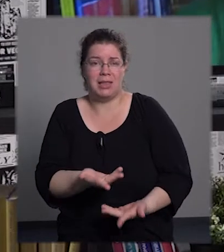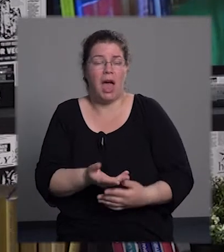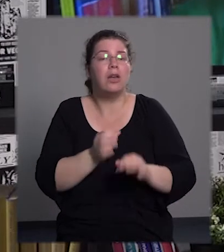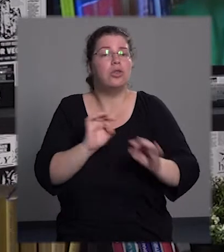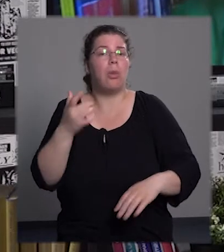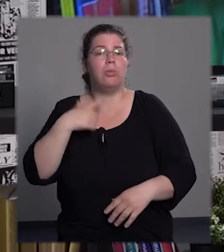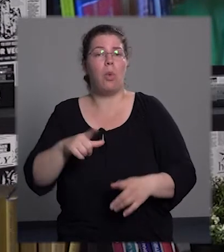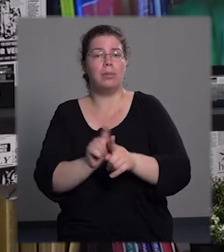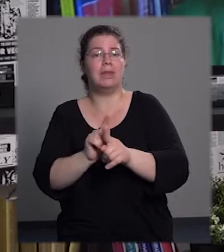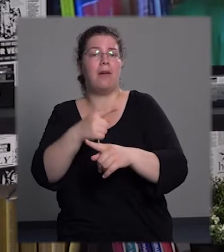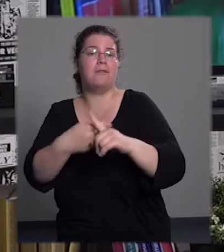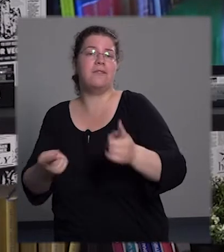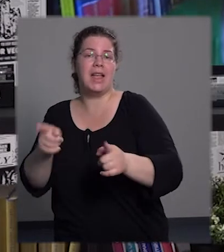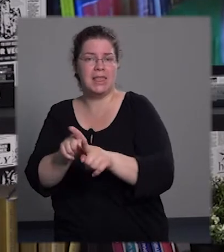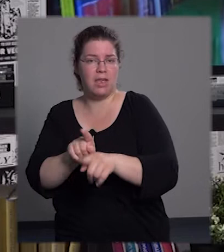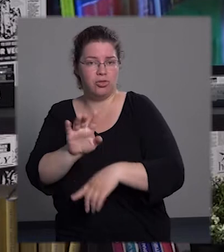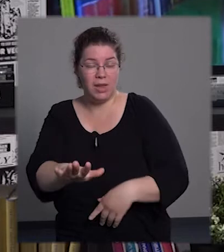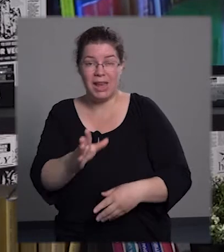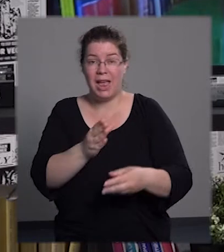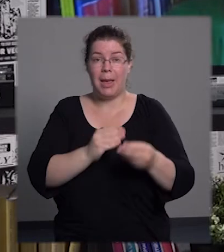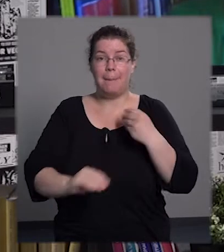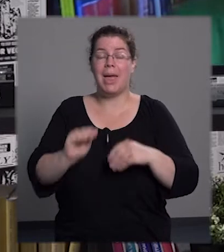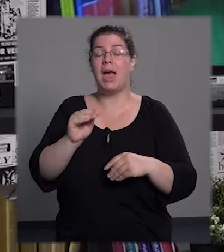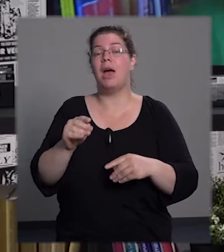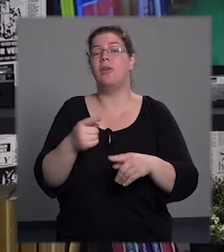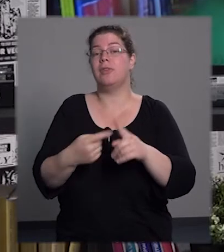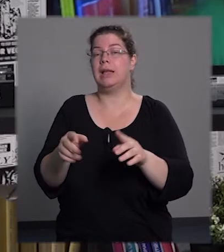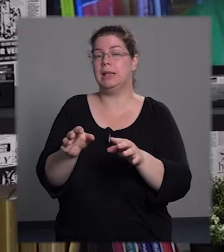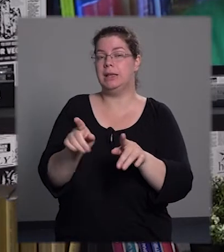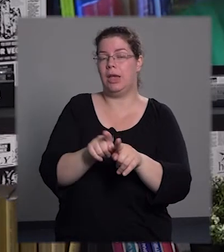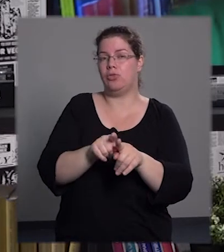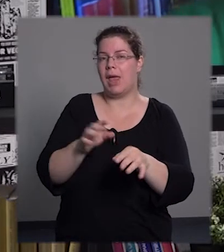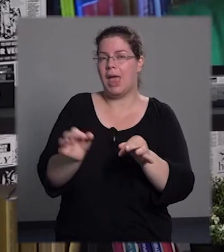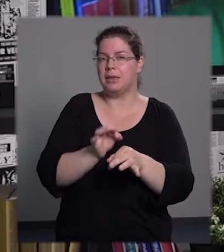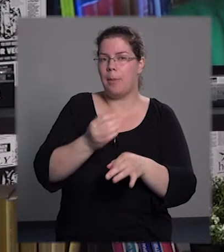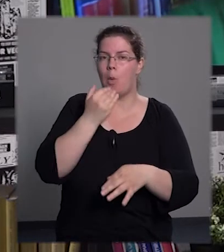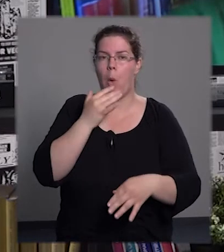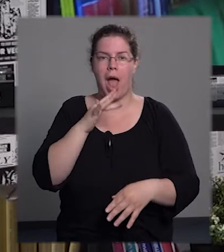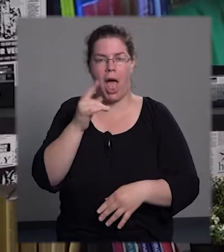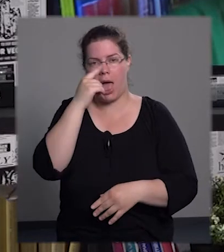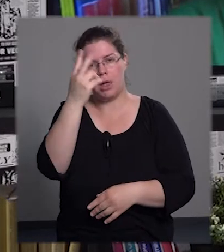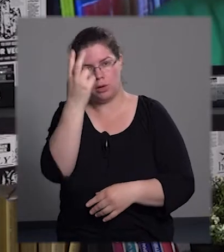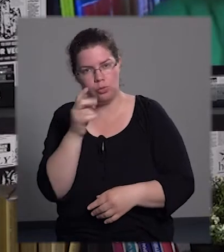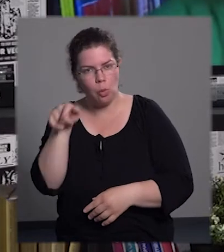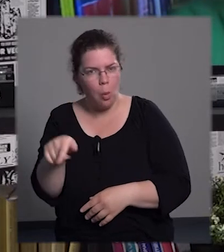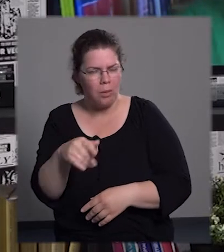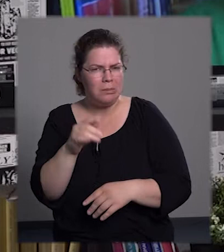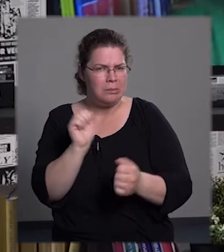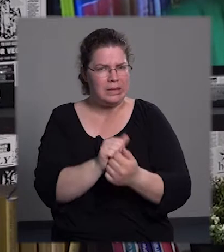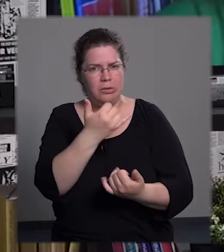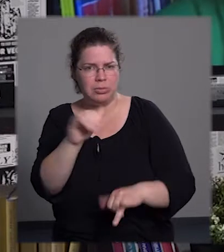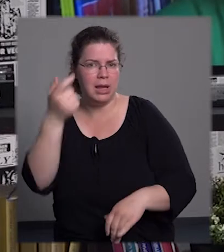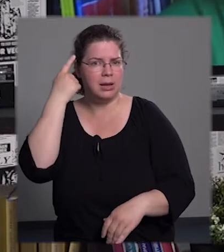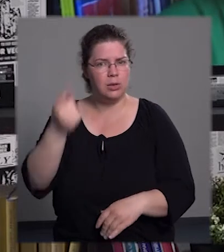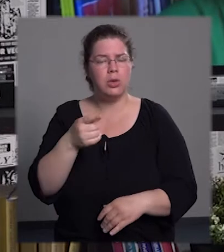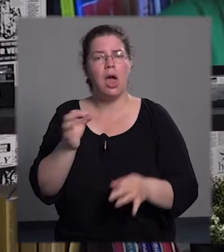féltestvérének, mert a féltestvére Szabó Ernő. Nem tudom, biztos mindenki emlékszik ő rá, Szabó családból ő volt